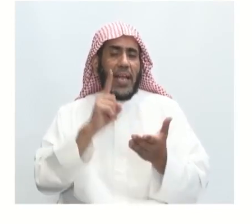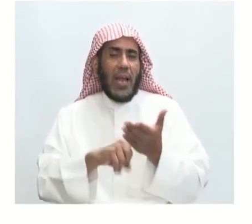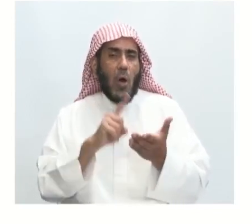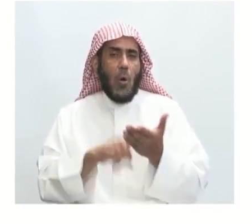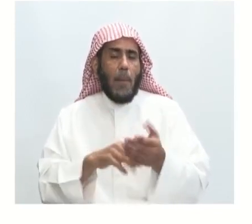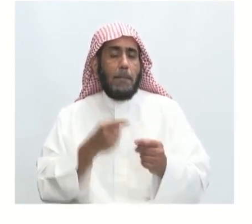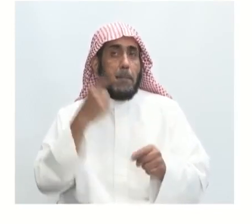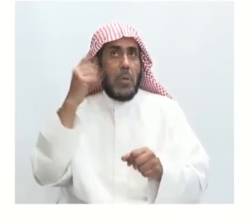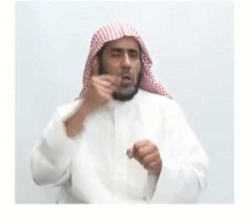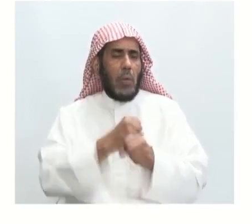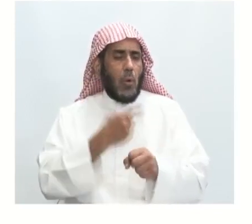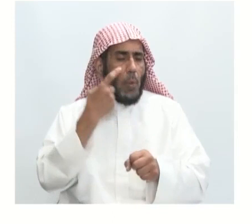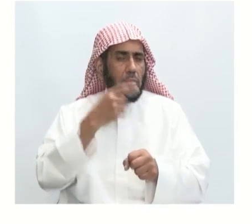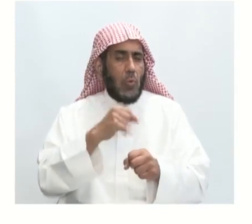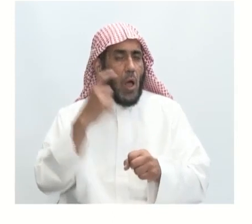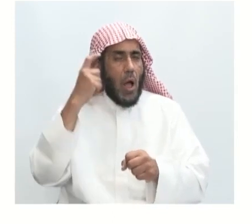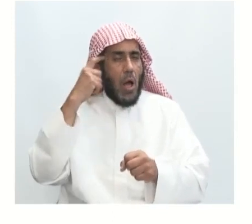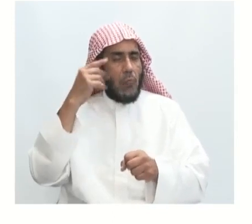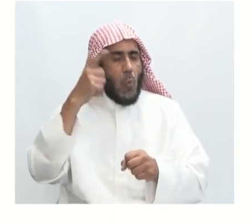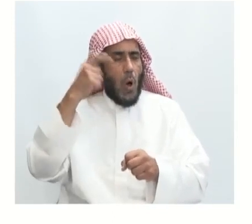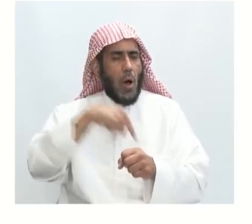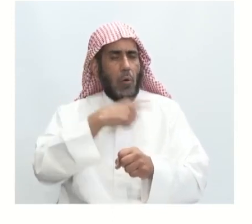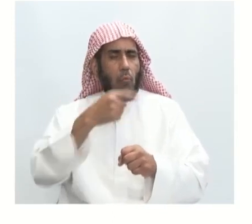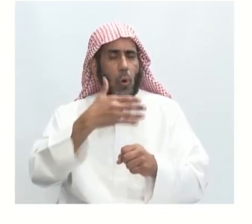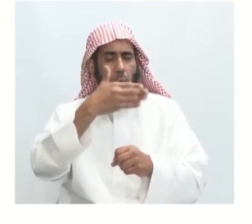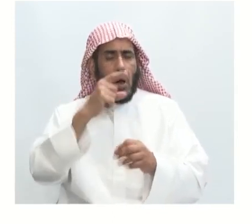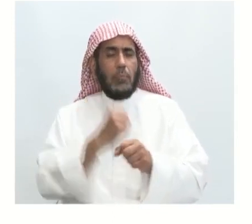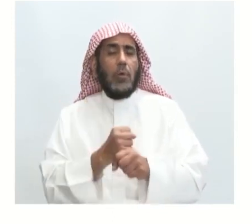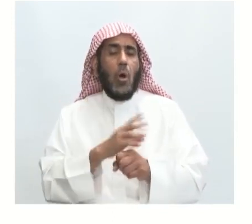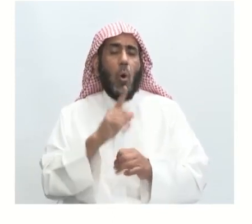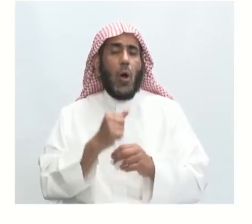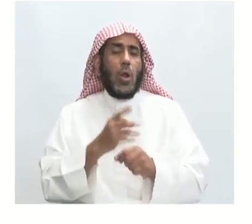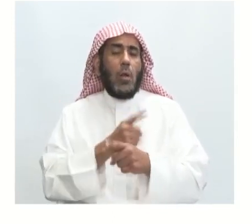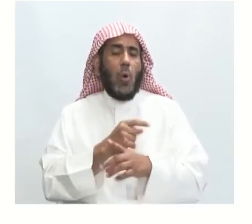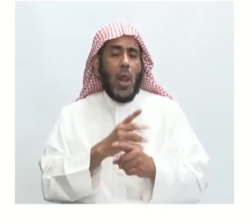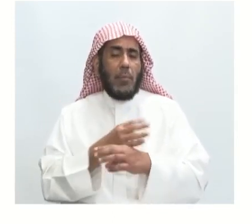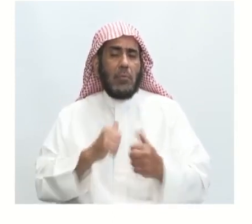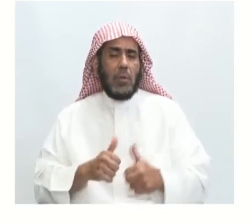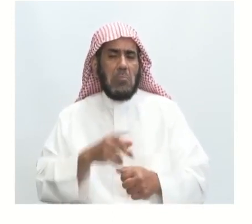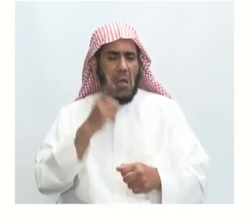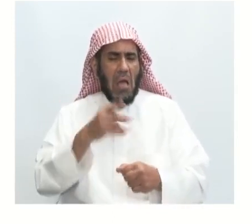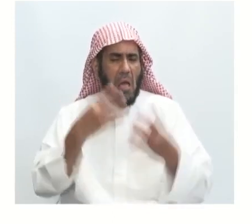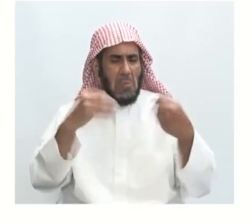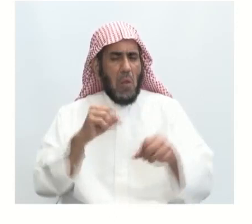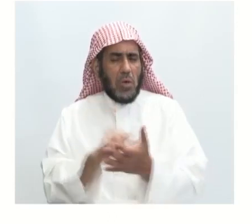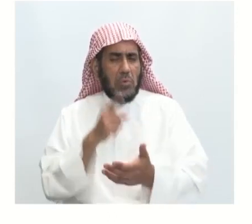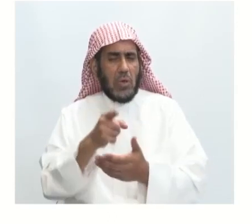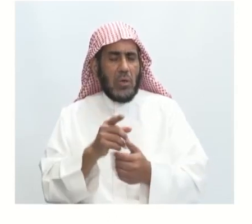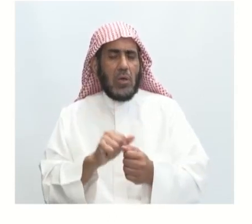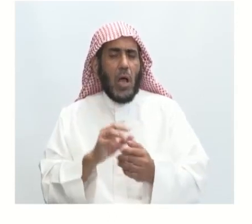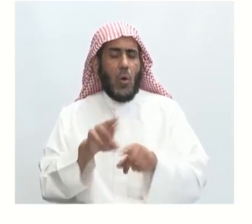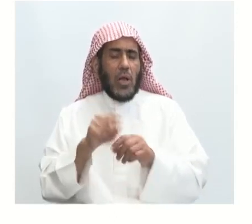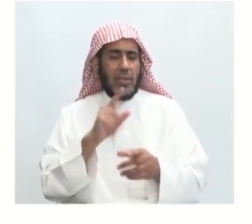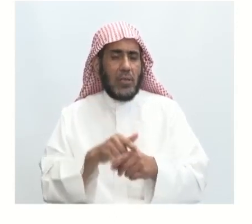بما تعملون بصيره اي عالم ويعرف هذا العمل والقول المعلم للتلميذ اهمل واجبك اكو قولك